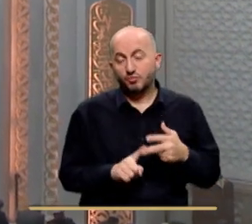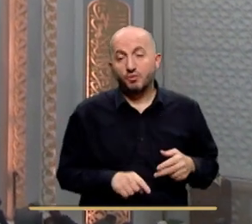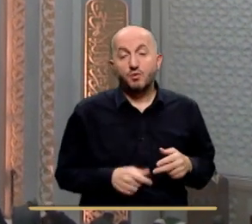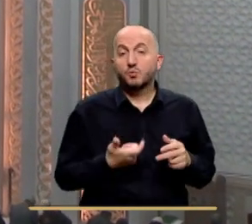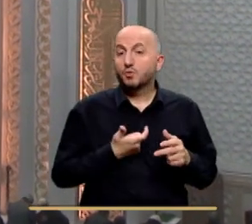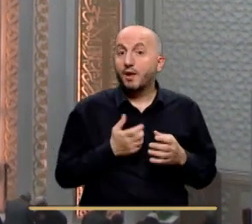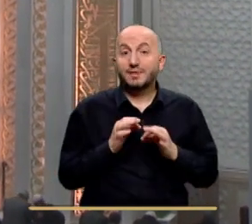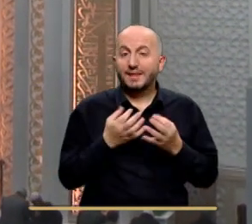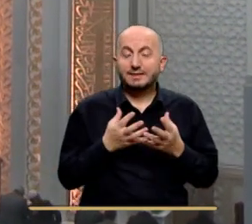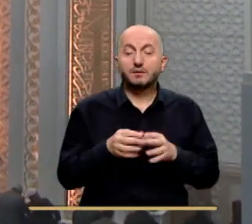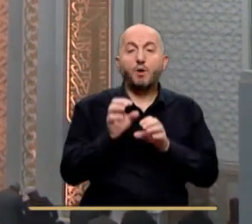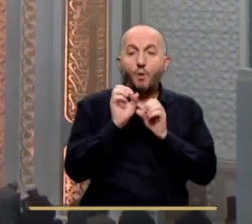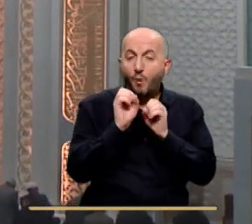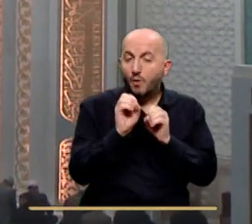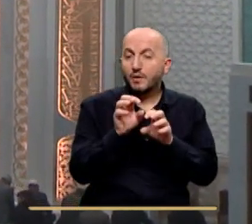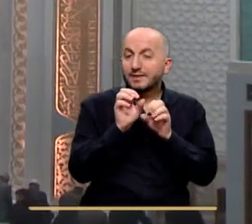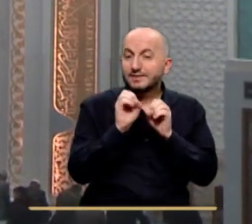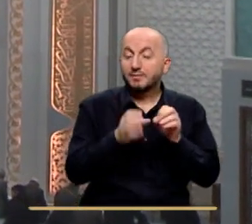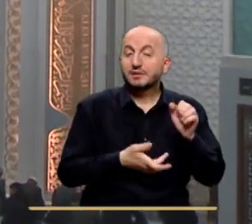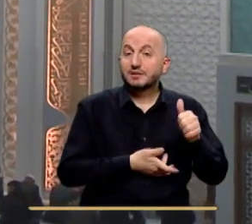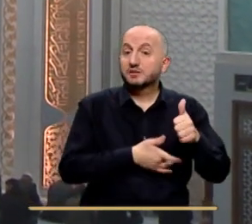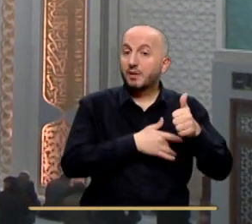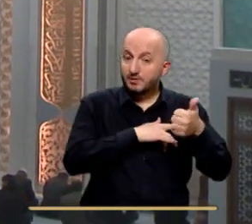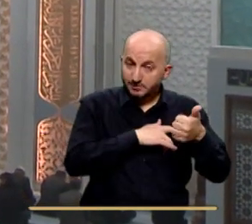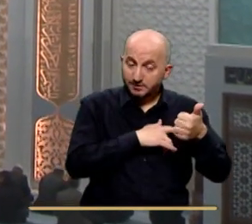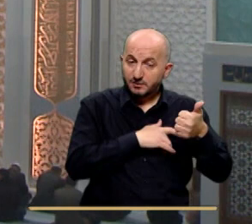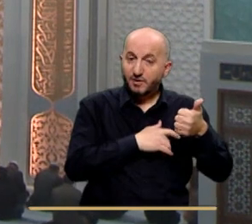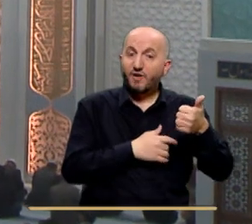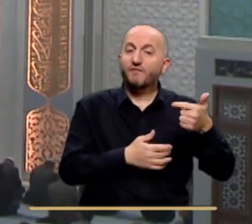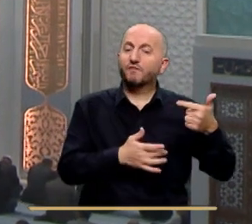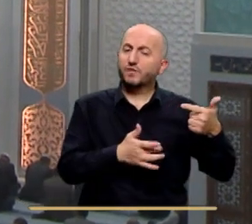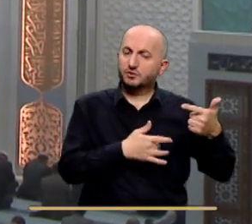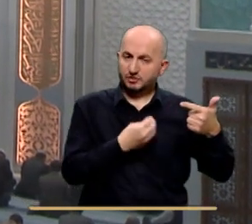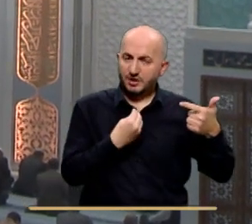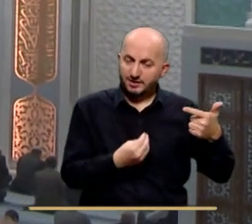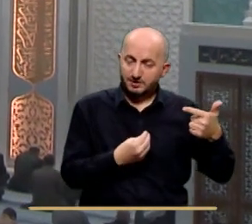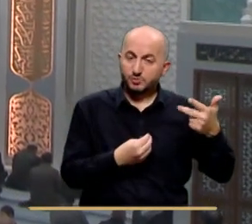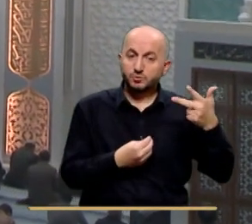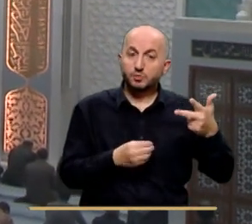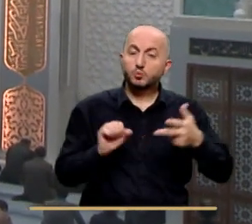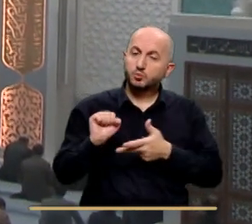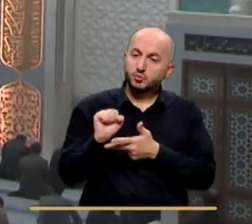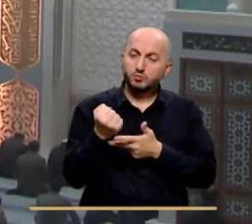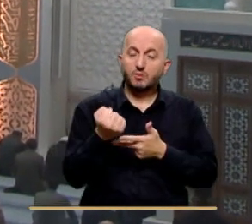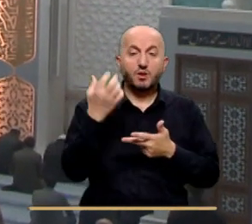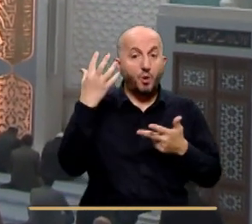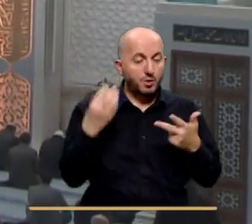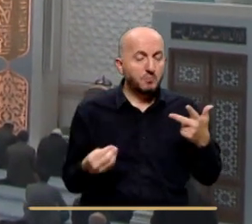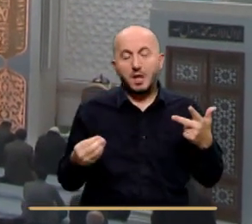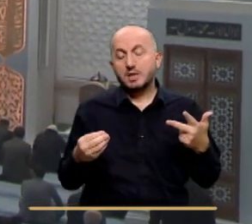nedir? Muallim, yani öğretmen, imanlı, vicdanlı. Üçüncüsü de liyakatlı